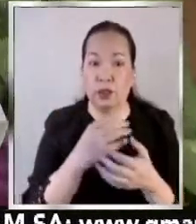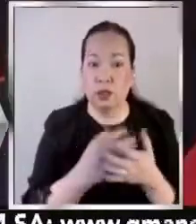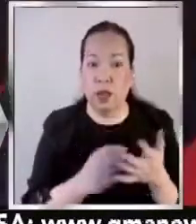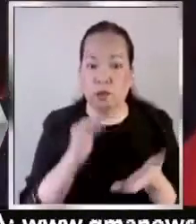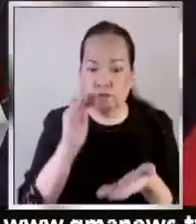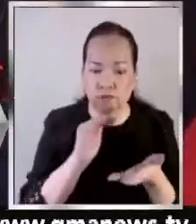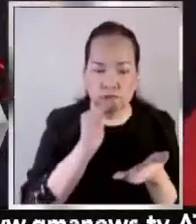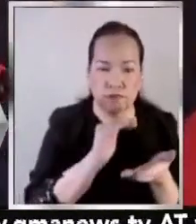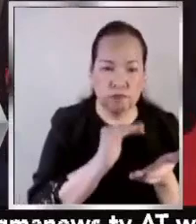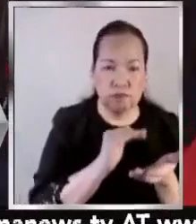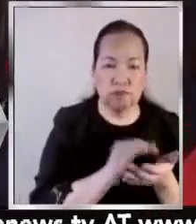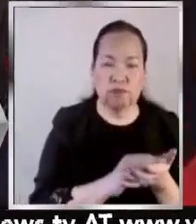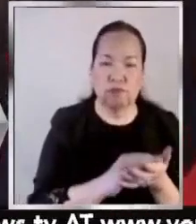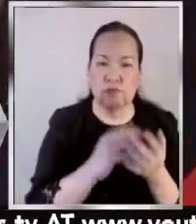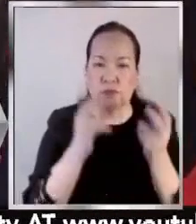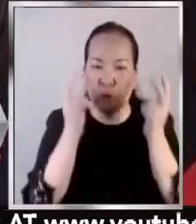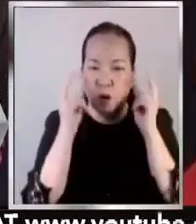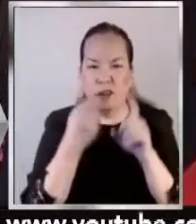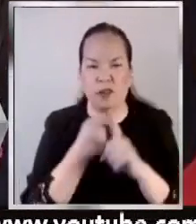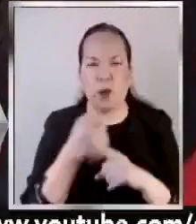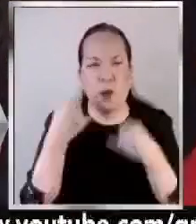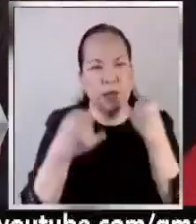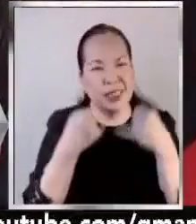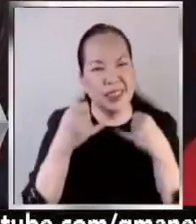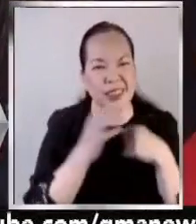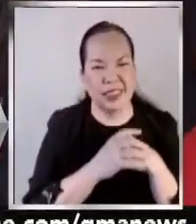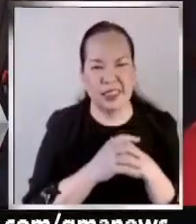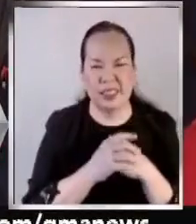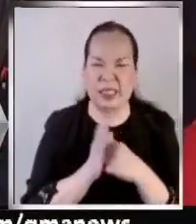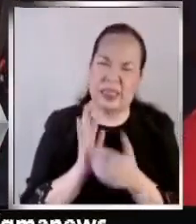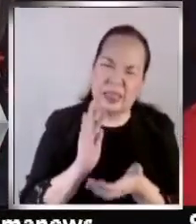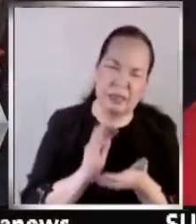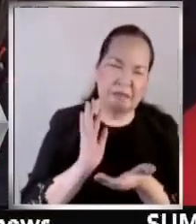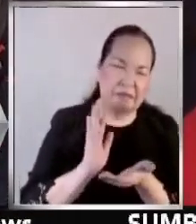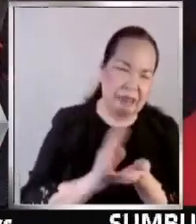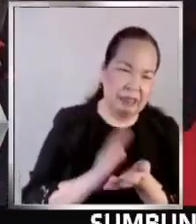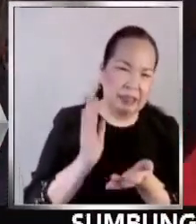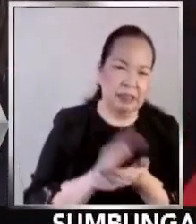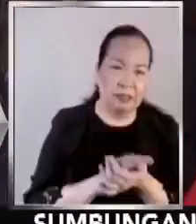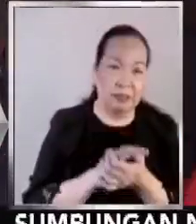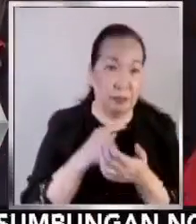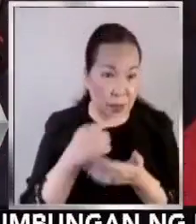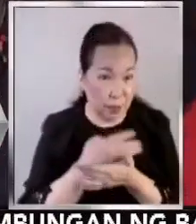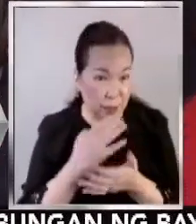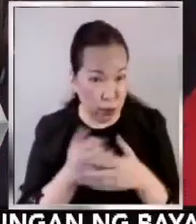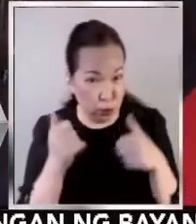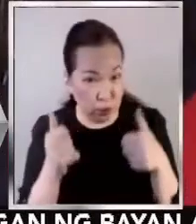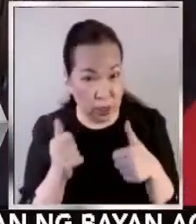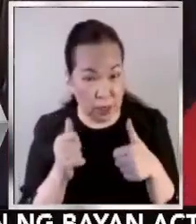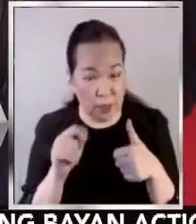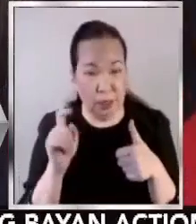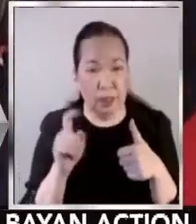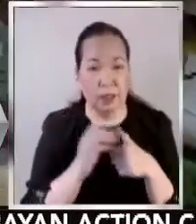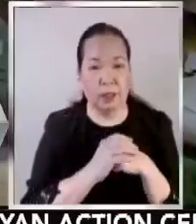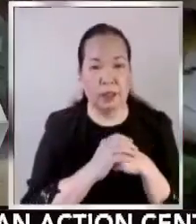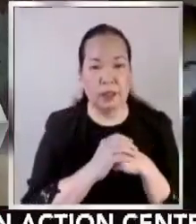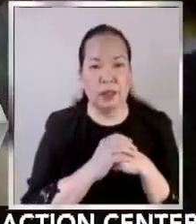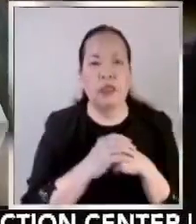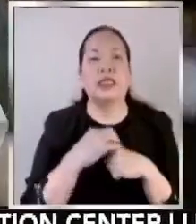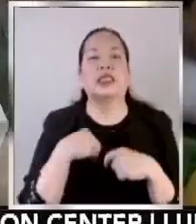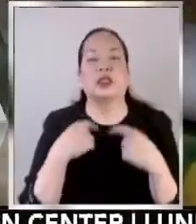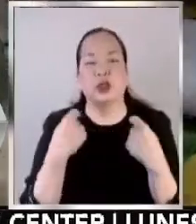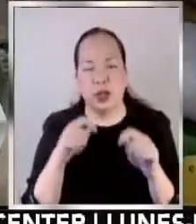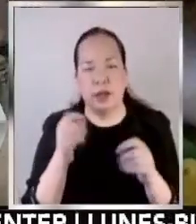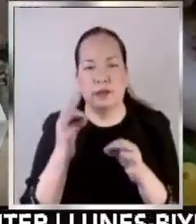pansit. Medyo tumaas po eh. Pero kasya pa po ba sa budget nyo o... Pinipilit magkasya. Kailangan